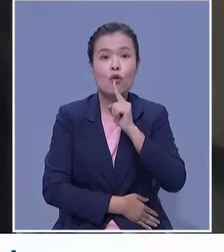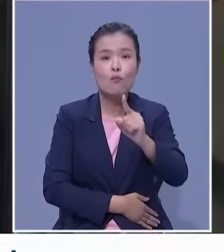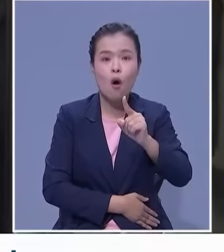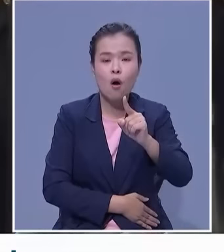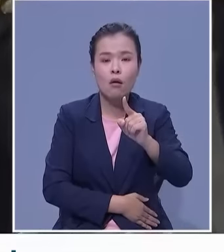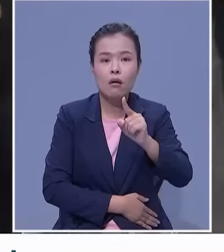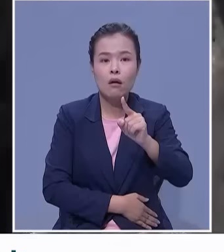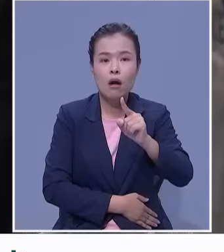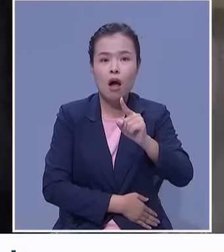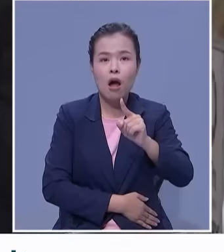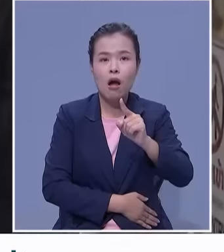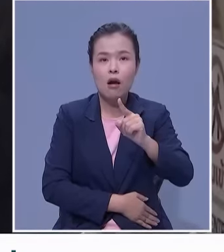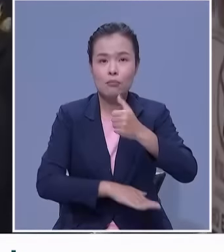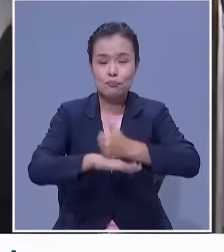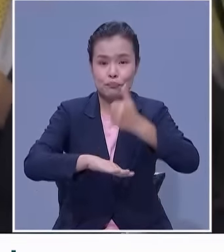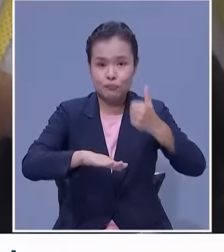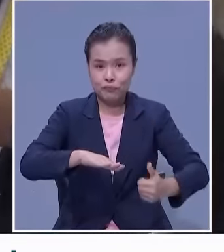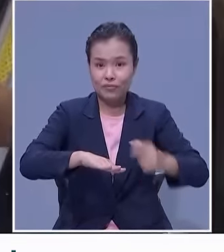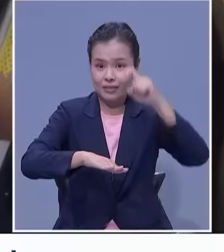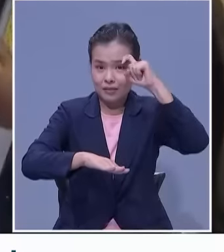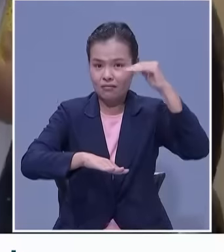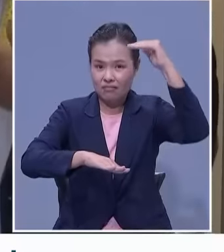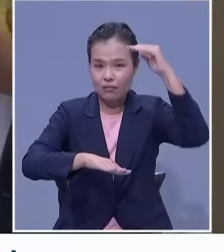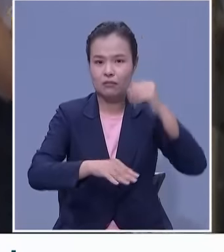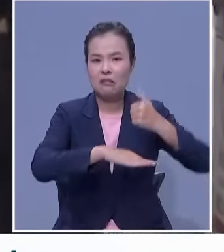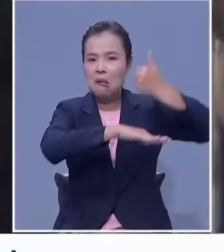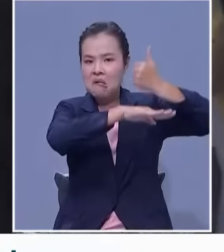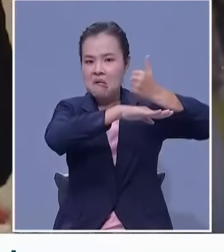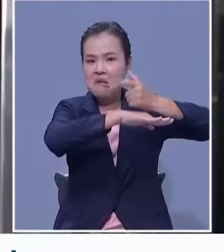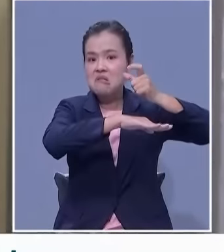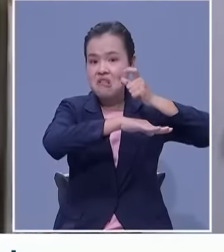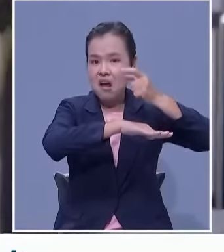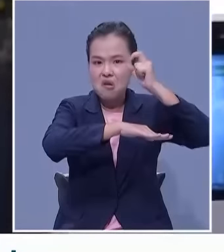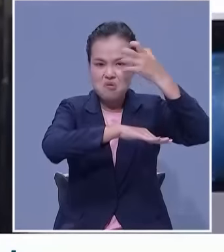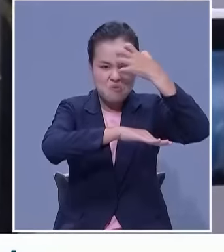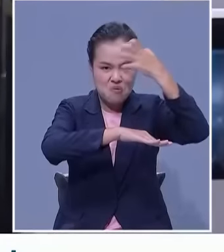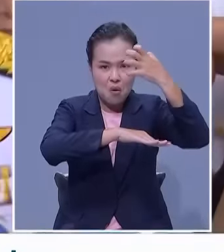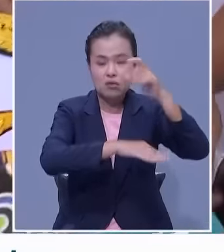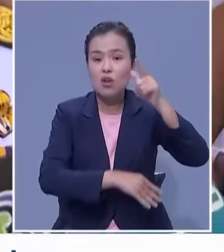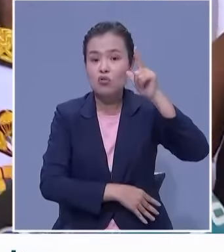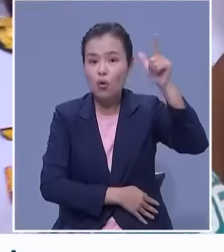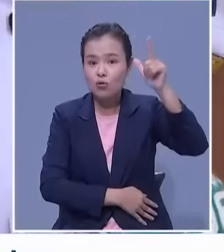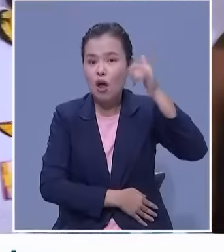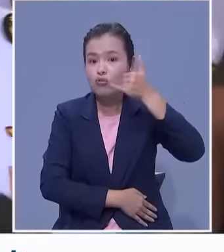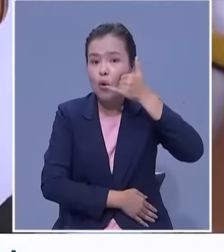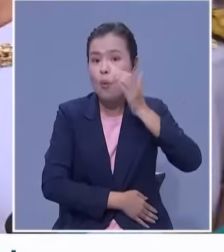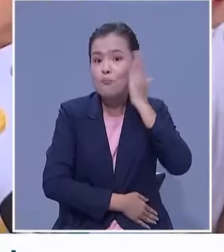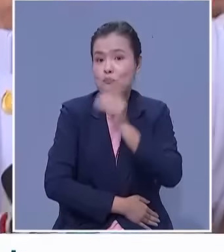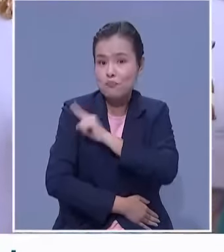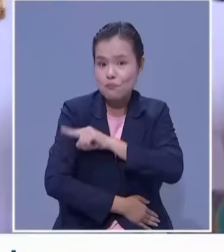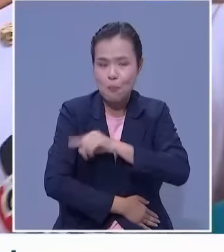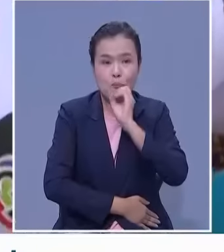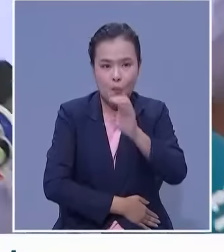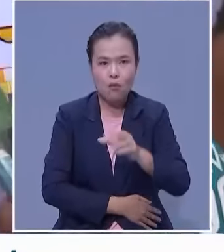นายกเศรษฐาได้สร้างความไม่พอใจให้กับนายใหญ่ทำให้ภายหลังมีข่าวว่าคุณทักษิณเนี่ยโทรหาร้อยเอกธรรมนัสบอก